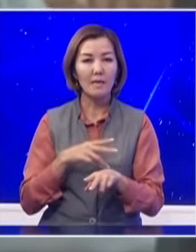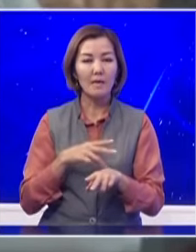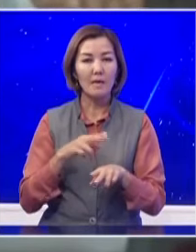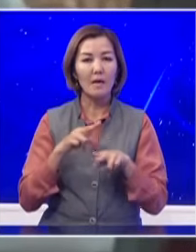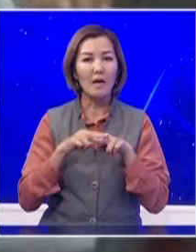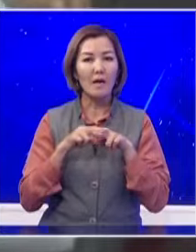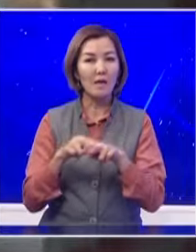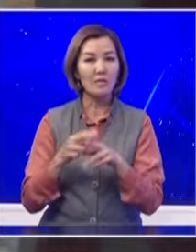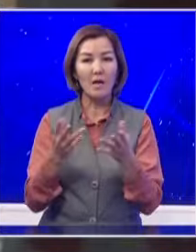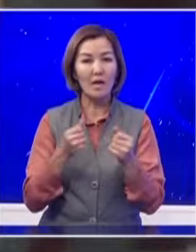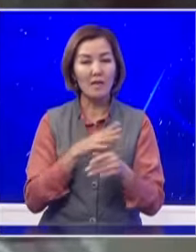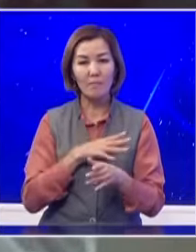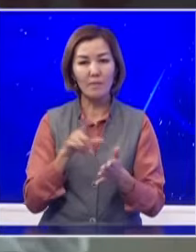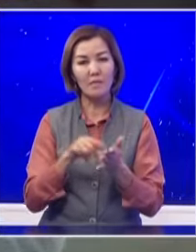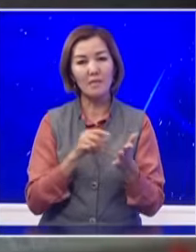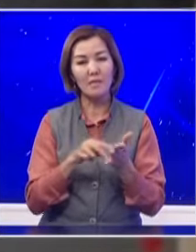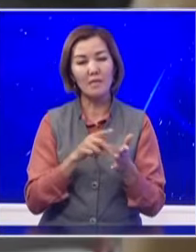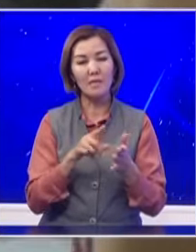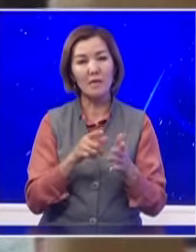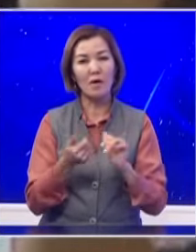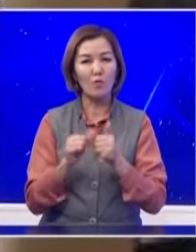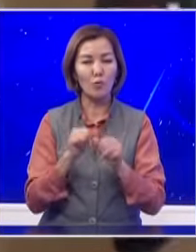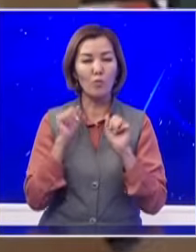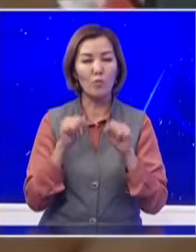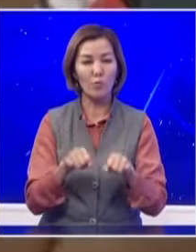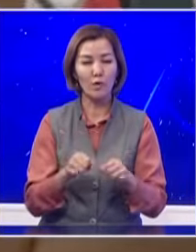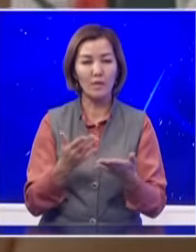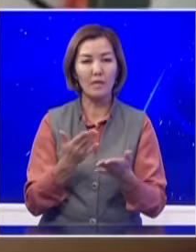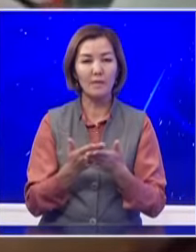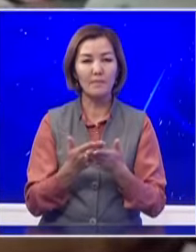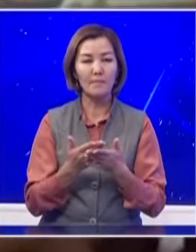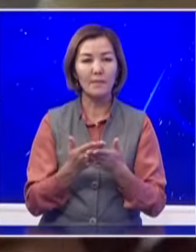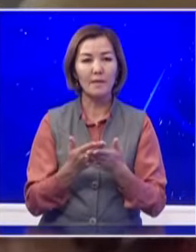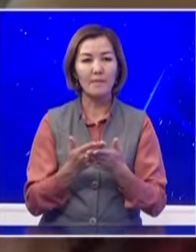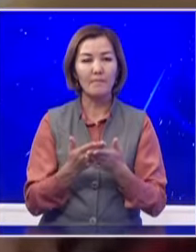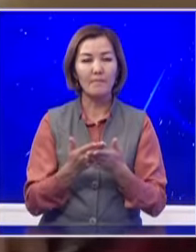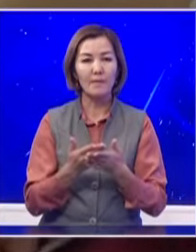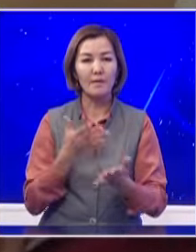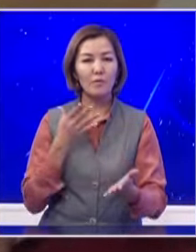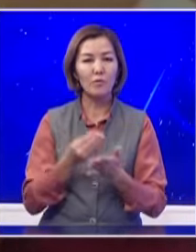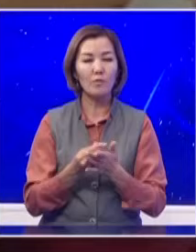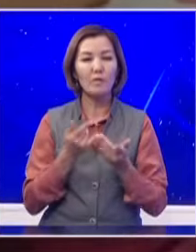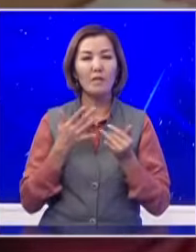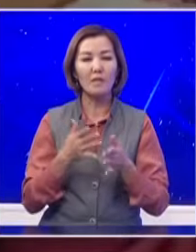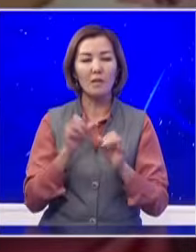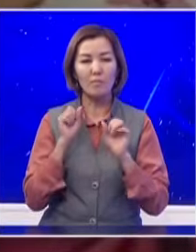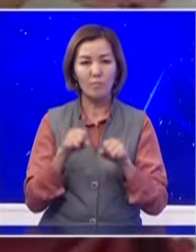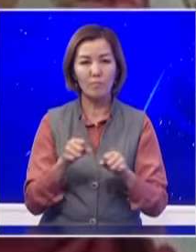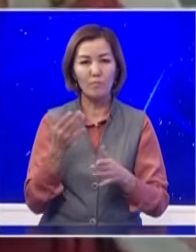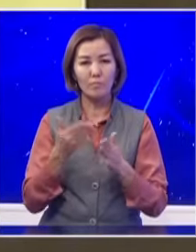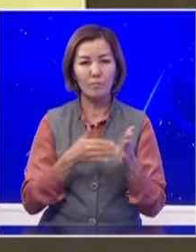баланың зейнетақы жинағына аудару мүмкіндігі бар. Қазақстан азаматтығы жойылған кезде төлемдерге талап қою мүмкіндігі де